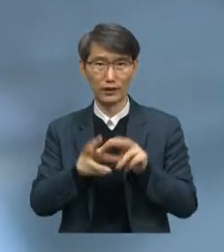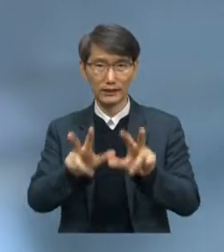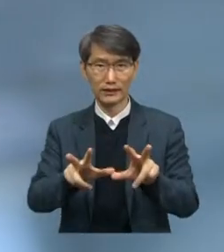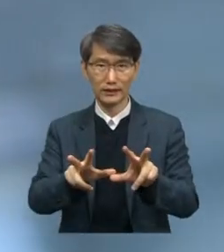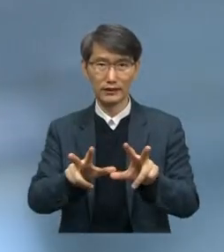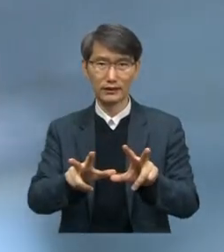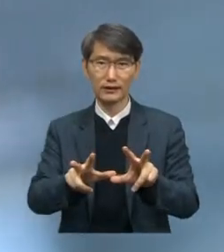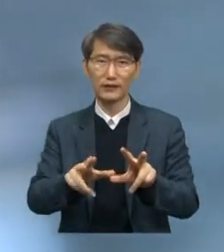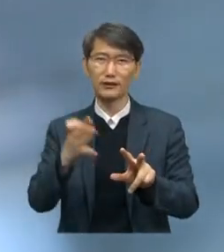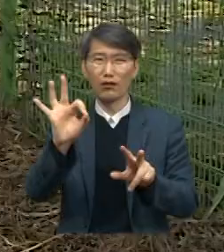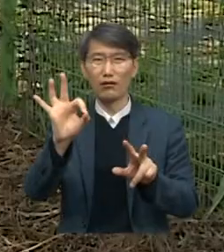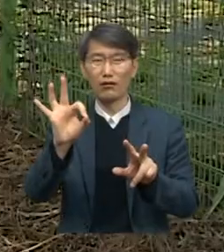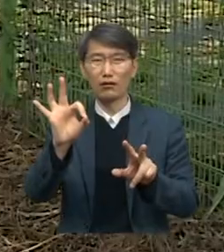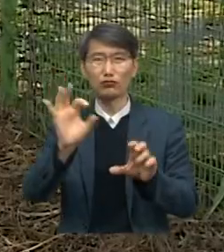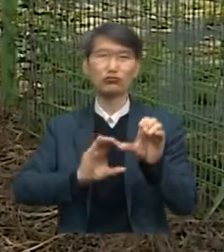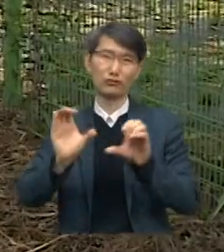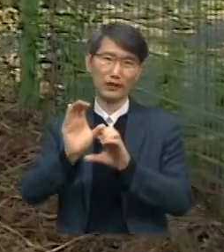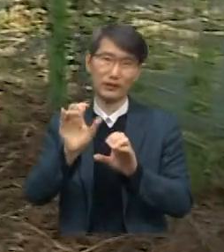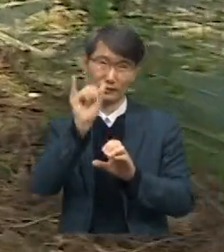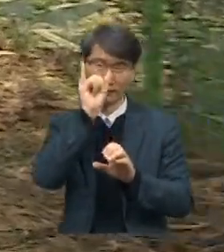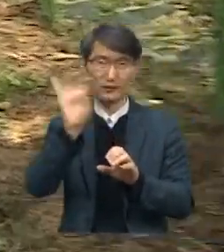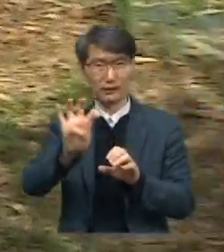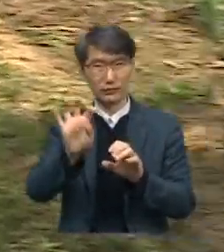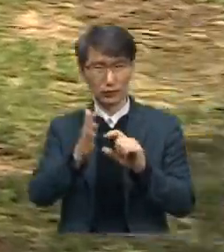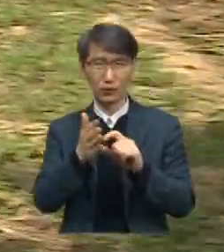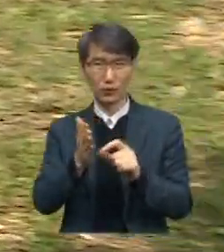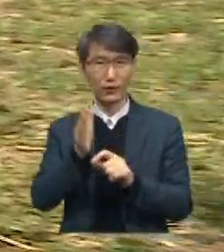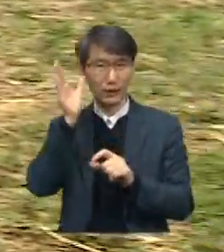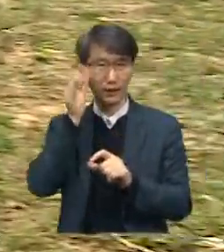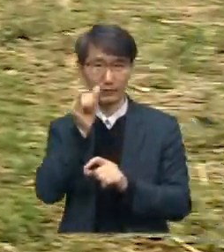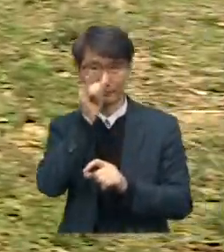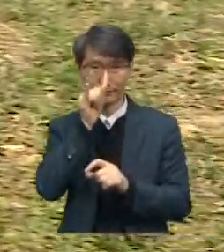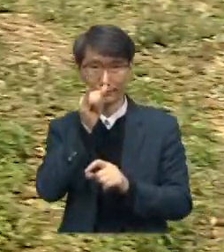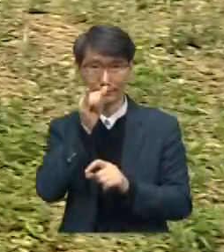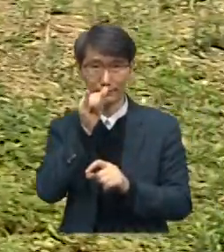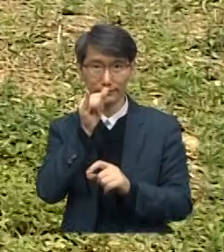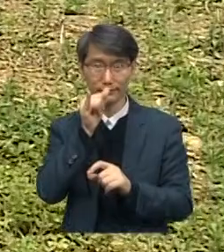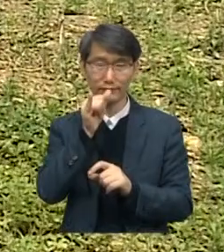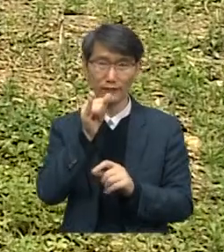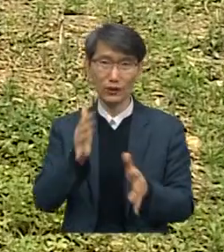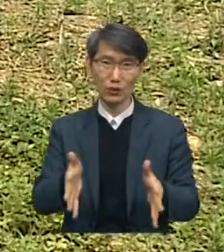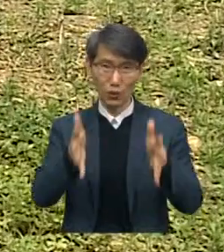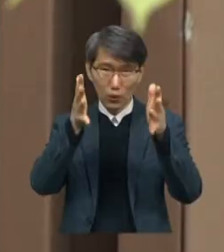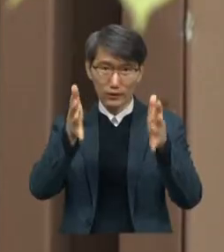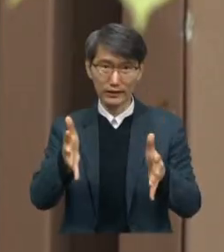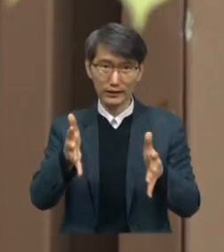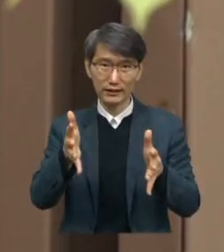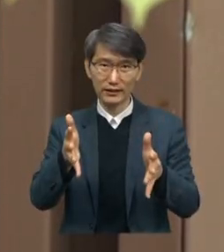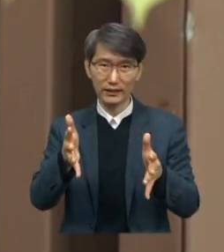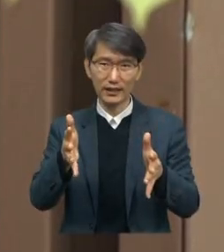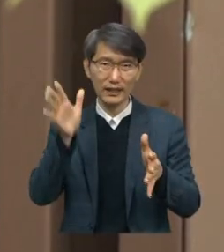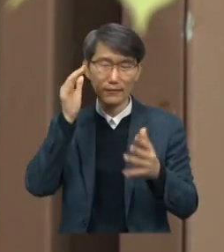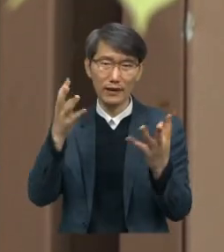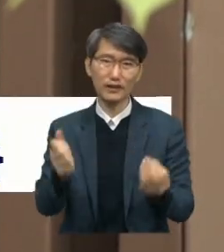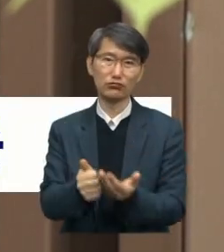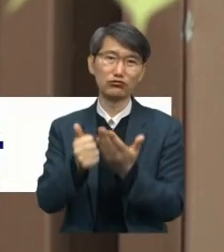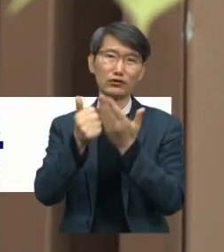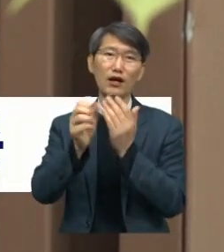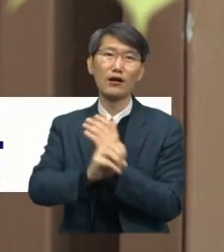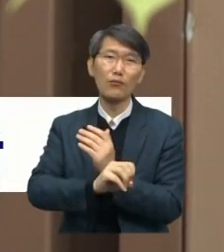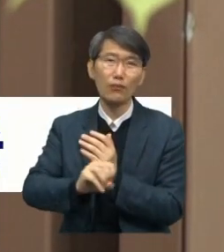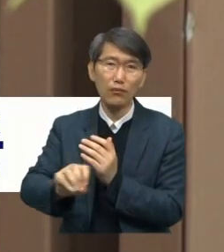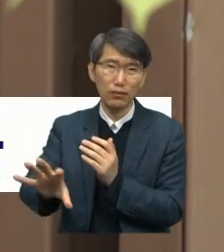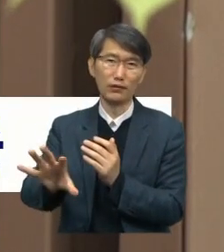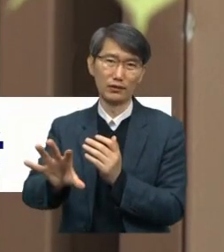현재 정원보다 10마리 넘게 더 있는 것으로 알려졌습니다. 도시의 성장으로 반려인구가 늘어나면서 버려지는 동물